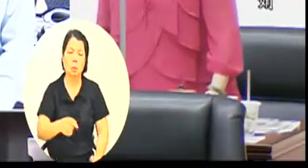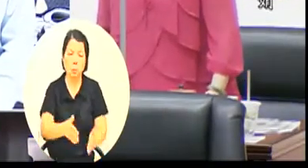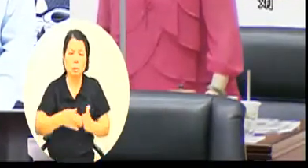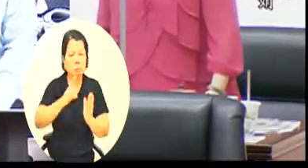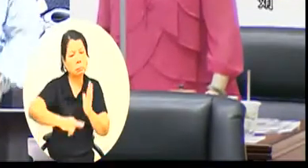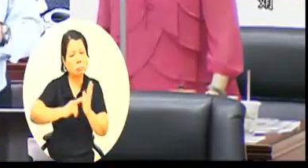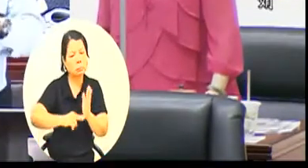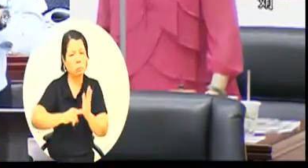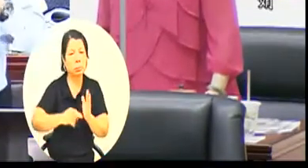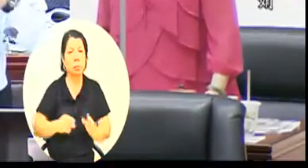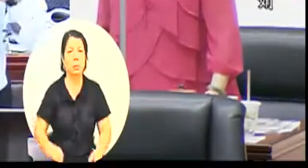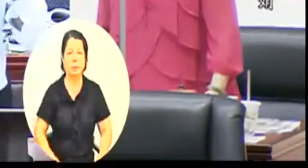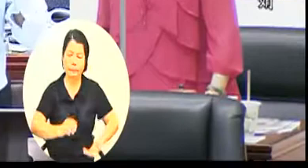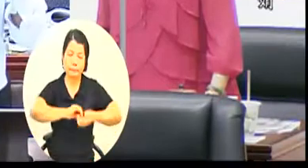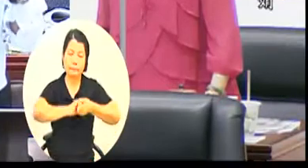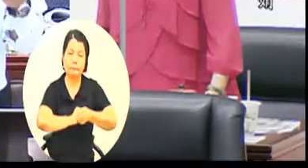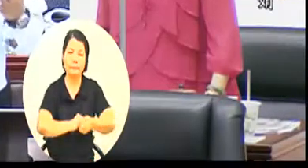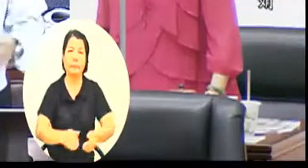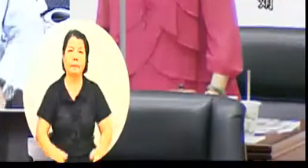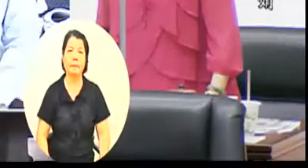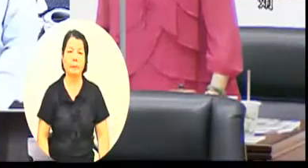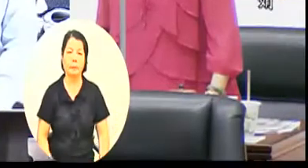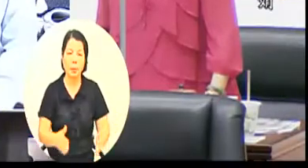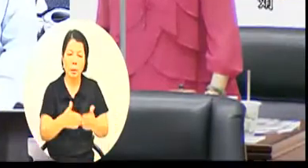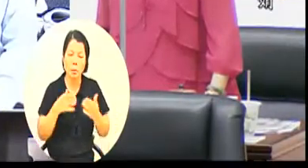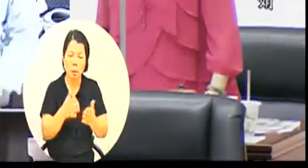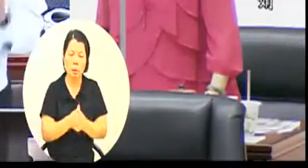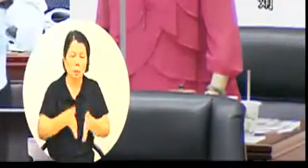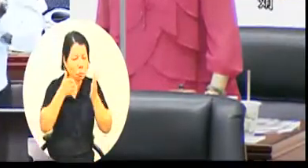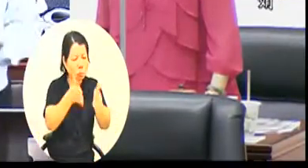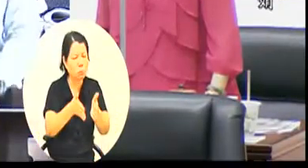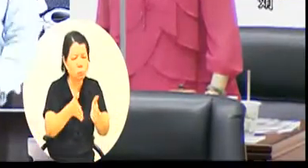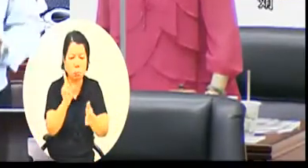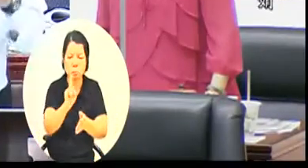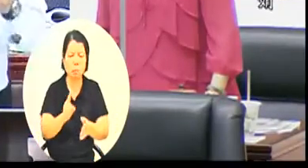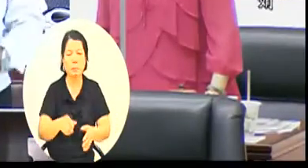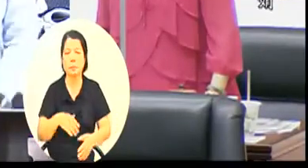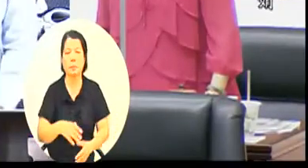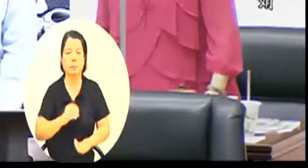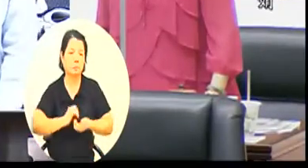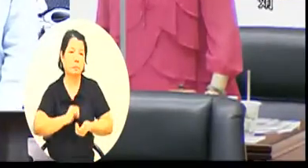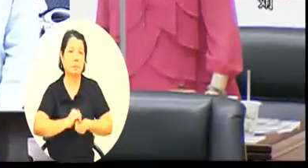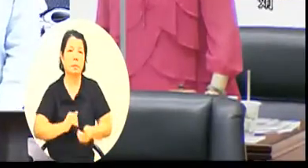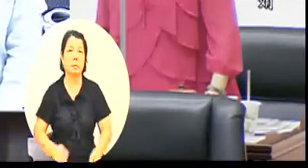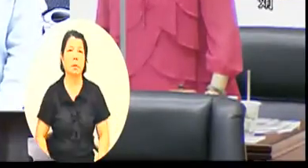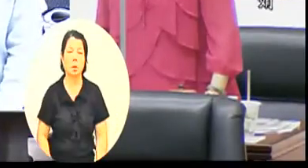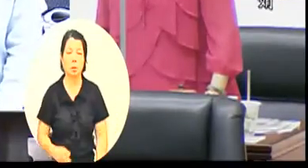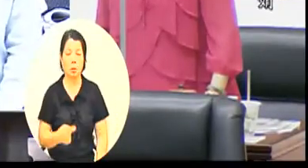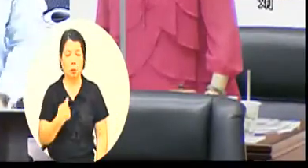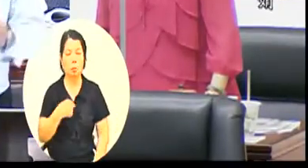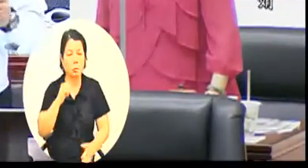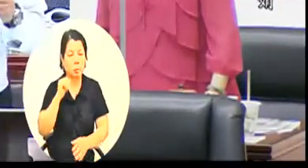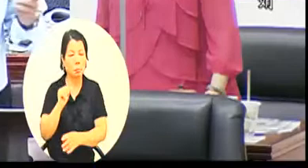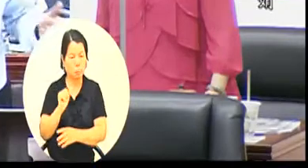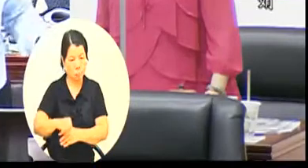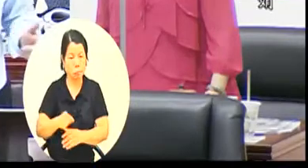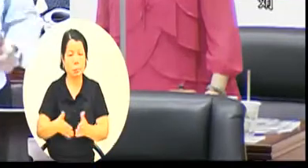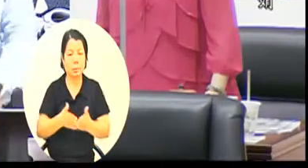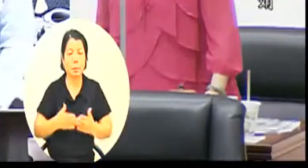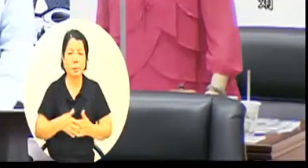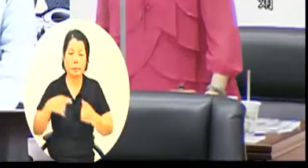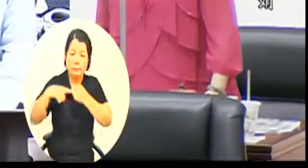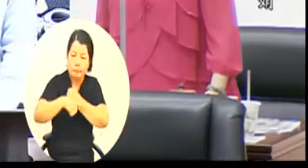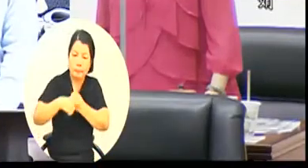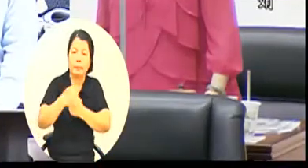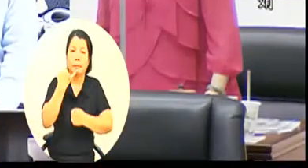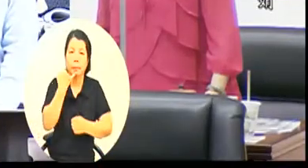说他就一定会朝向什么样的方法来处理。但是第一个，我们承认它是一个可以研究的问题，第二个，我们也愿意